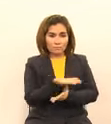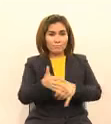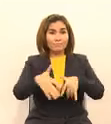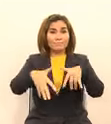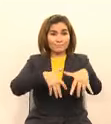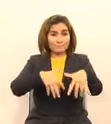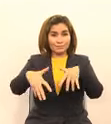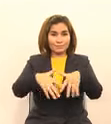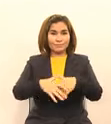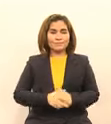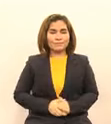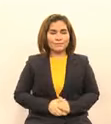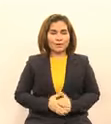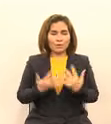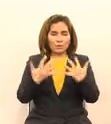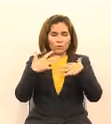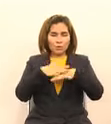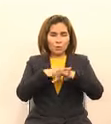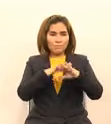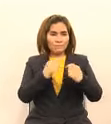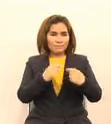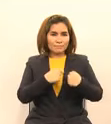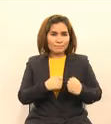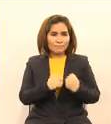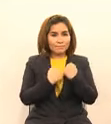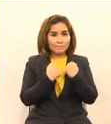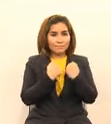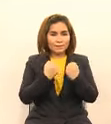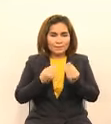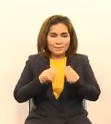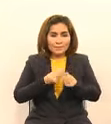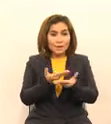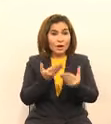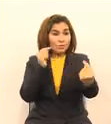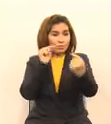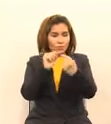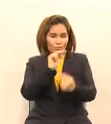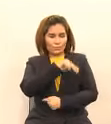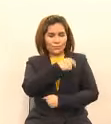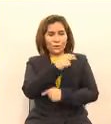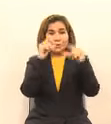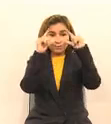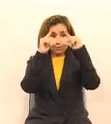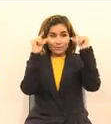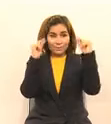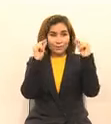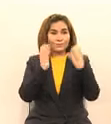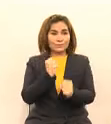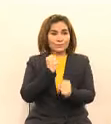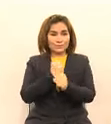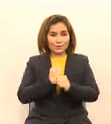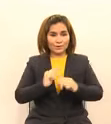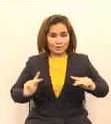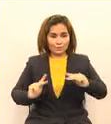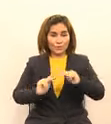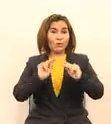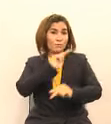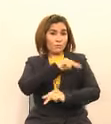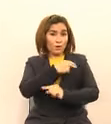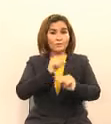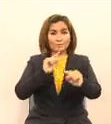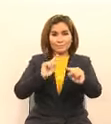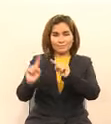นะครับที่ร่วมส่งแรงใจไปหาแพทย์พยาบาลนะครับเจ้าหน้าที่สาธารณสุขทุกท่านนะ